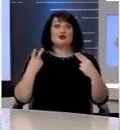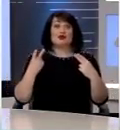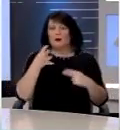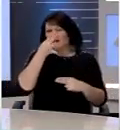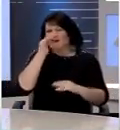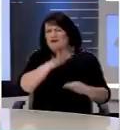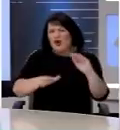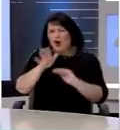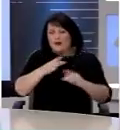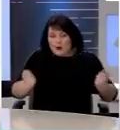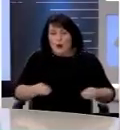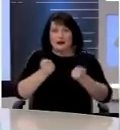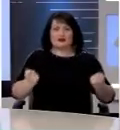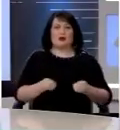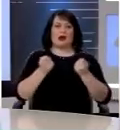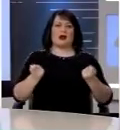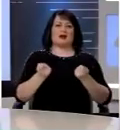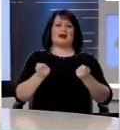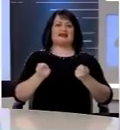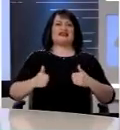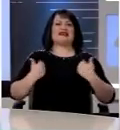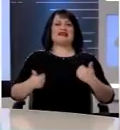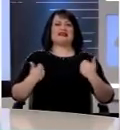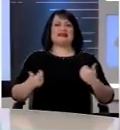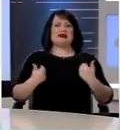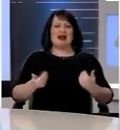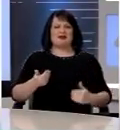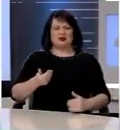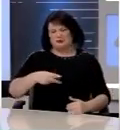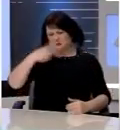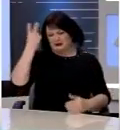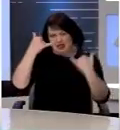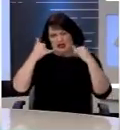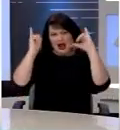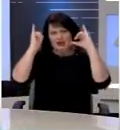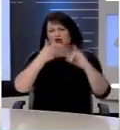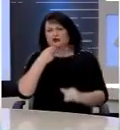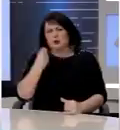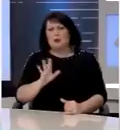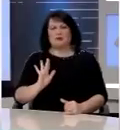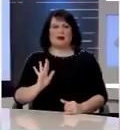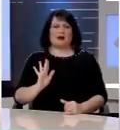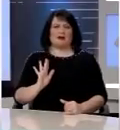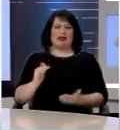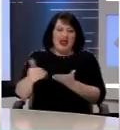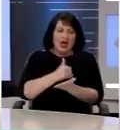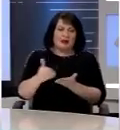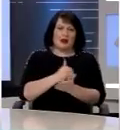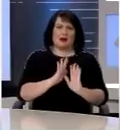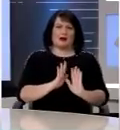βρώμικο παιχνίδι σας, τον γκεμπελισμό και την αμετριότητά σας, αλλά και το μέγεθος της απάτης